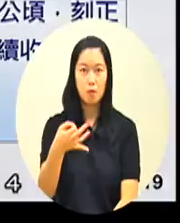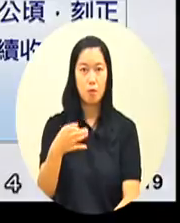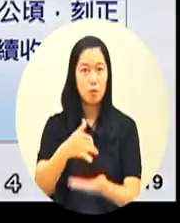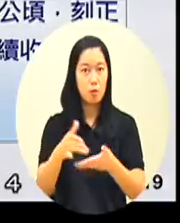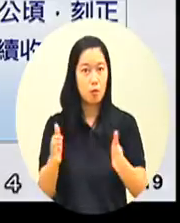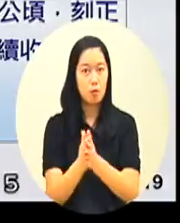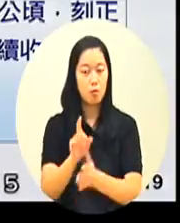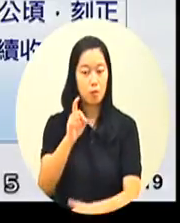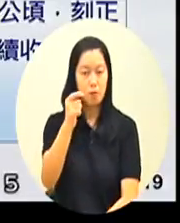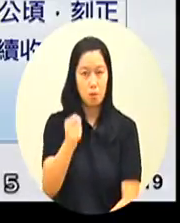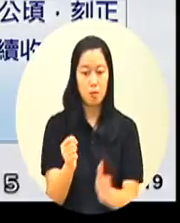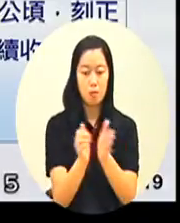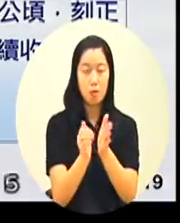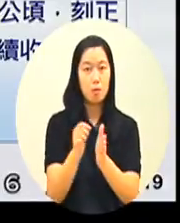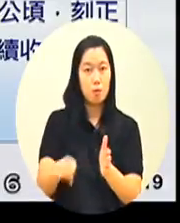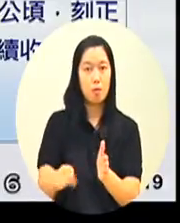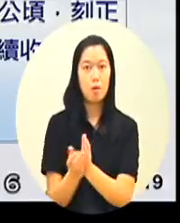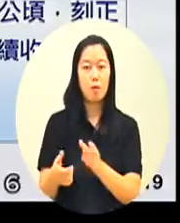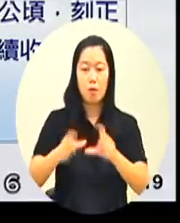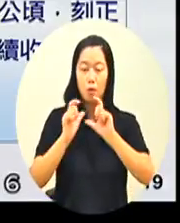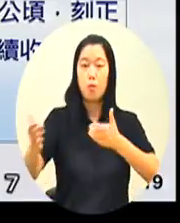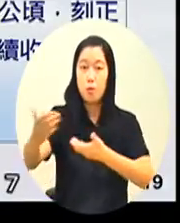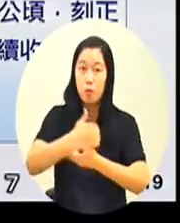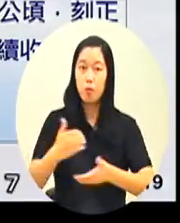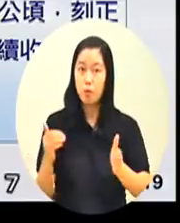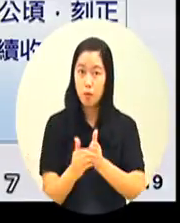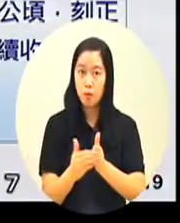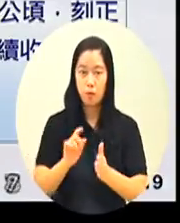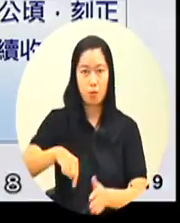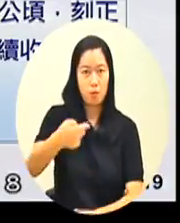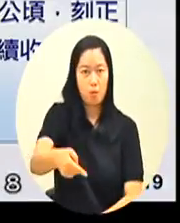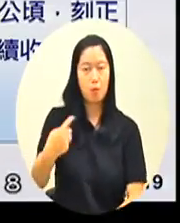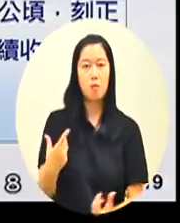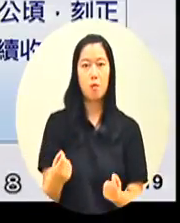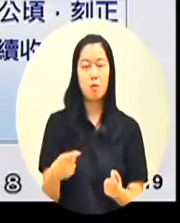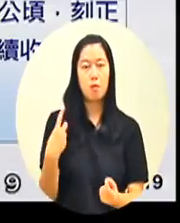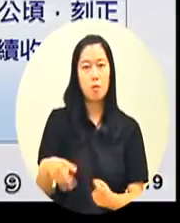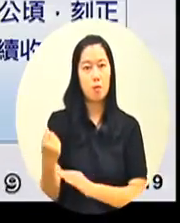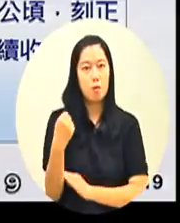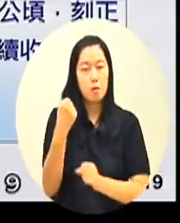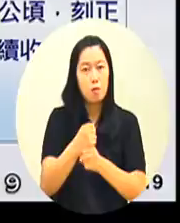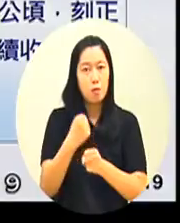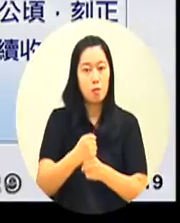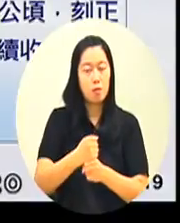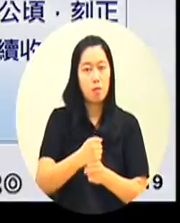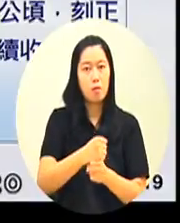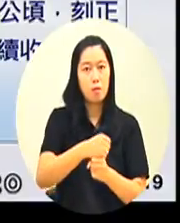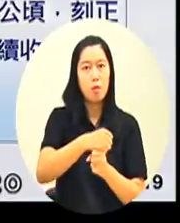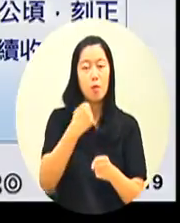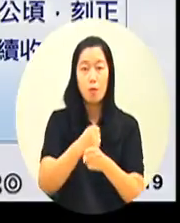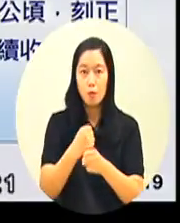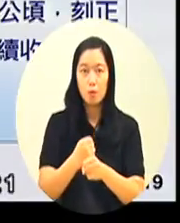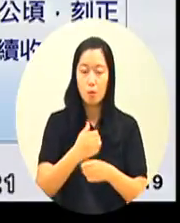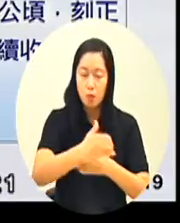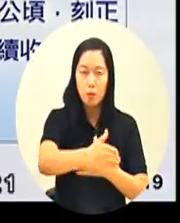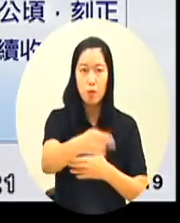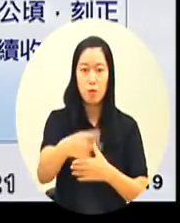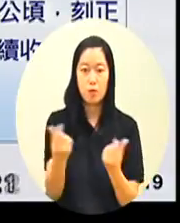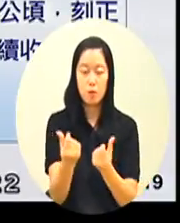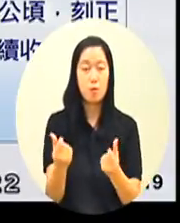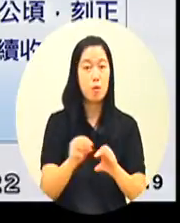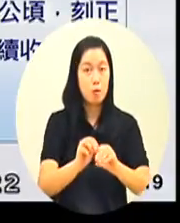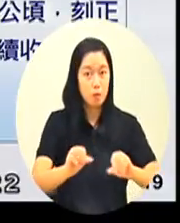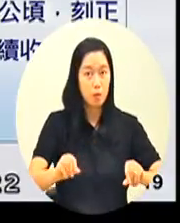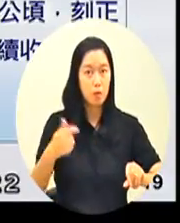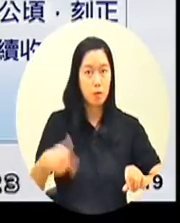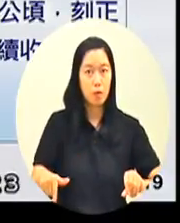那我们收回来之后，我们也会积极的办理处分程序，把土地啊，其他还没有